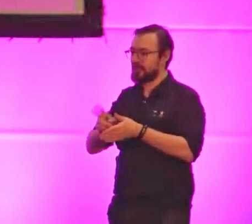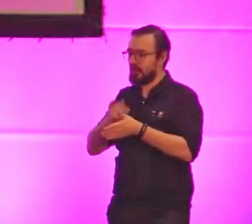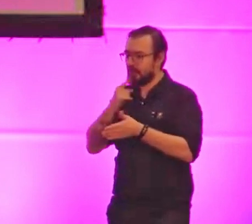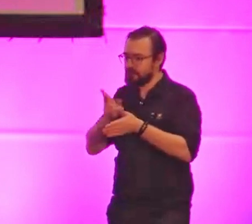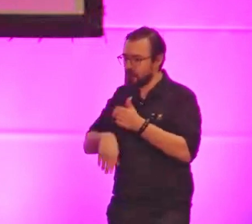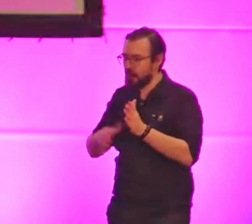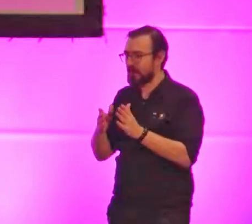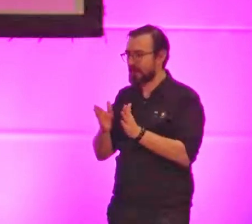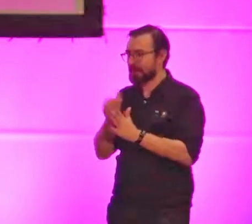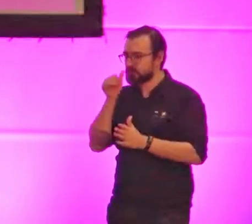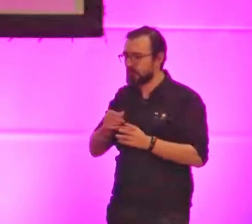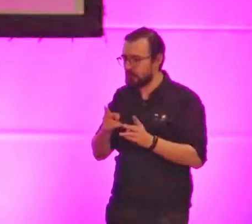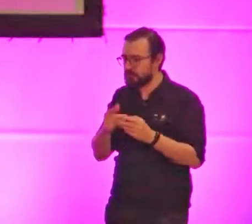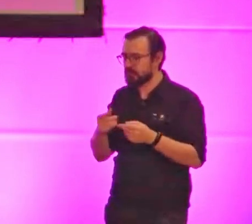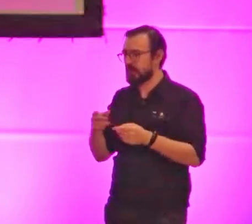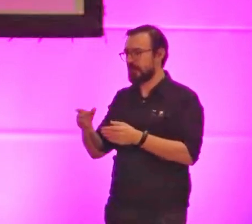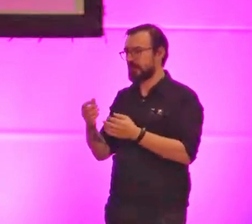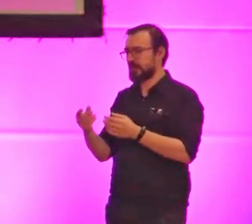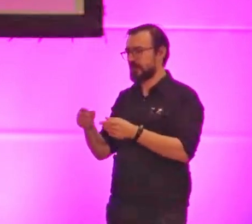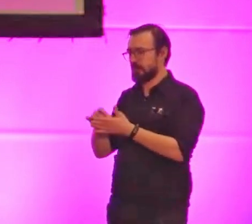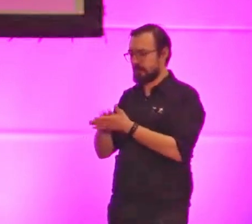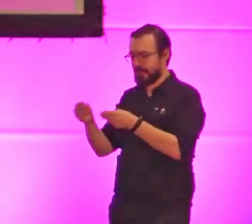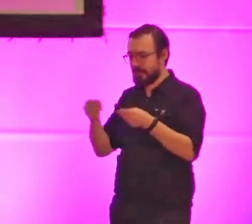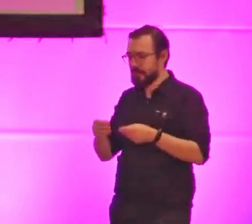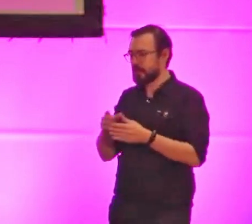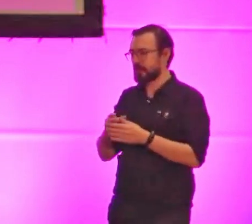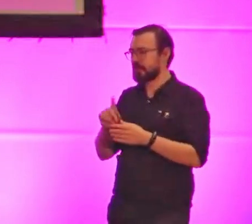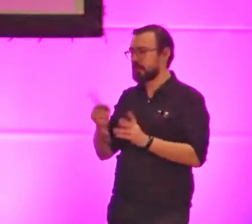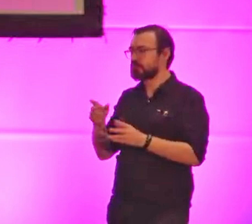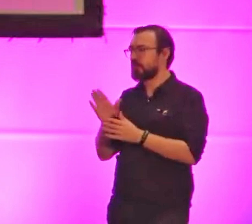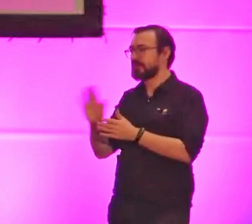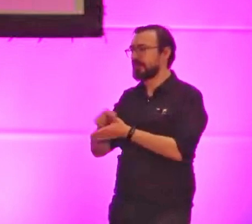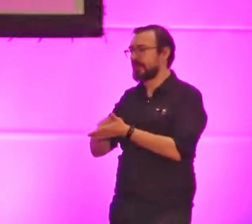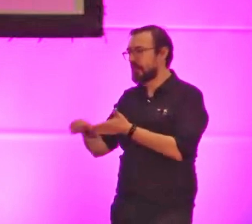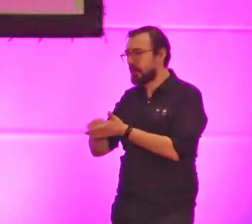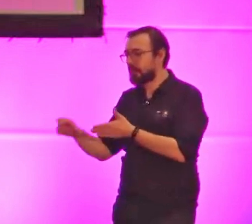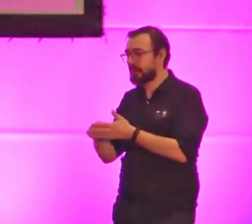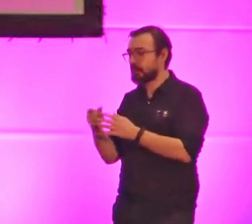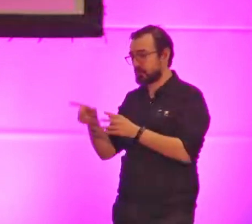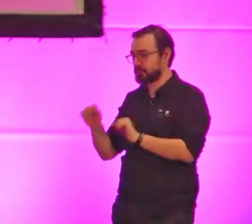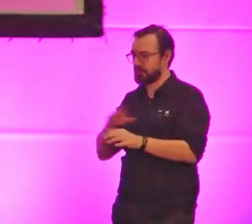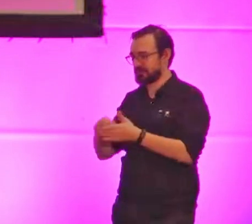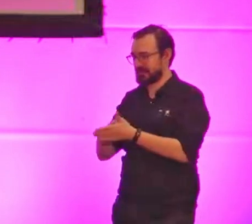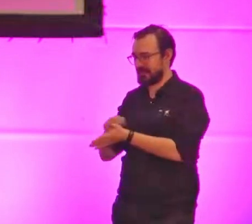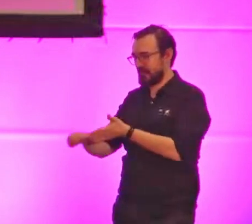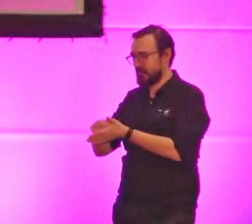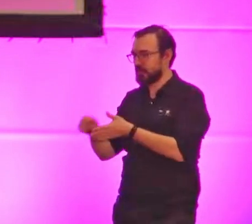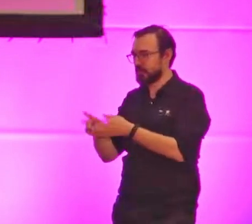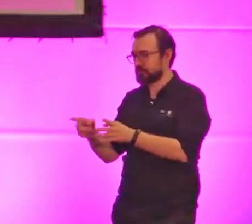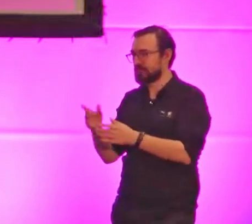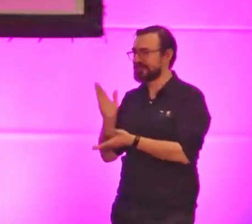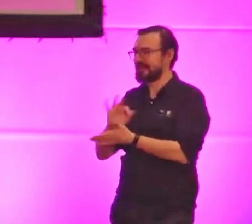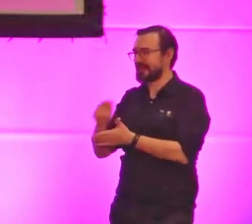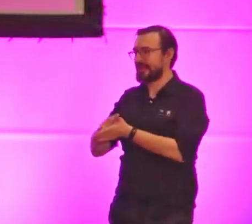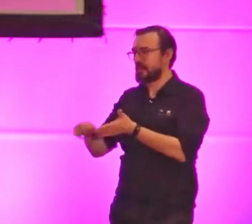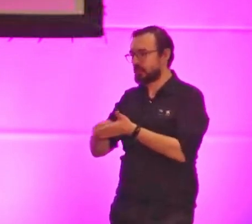avtalet med Sudan. Och sen frågade vi om de hade några säkerhetsrapporter. För det måste de ju ha, liksom, det är viktigt med